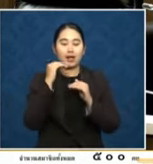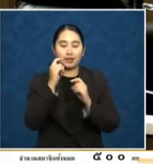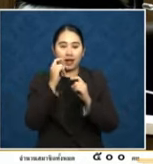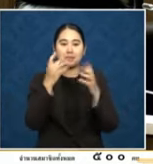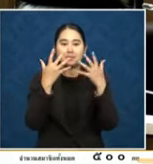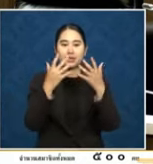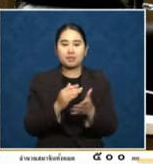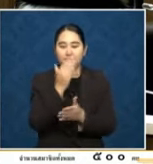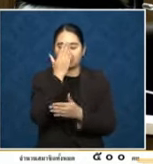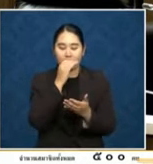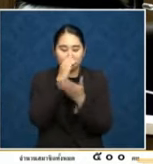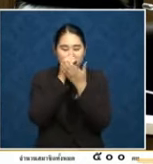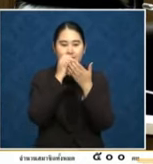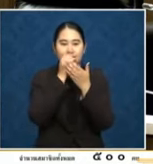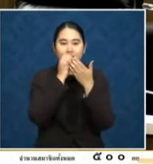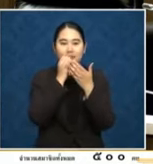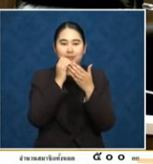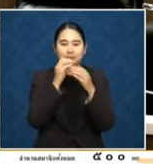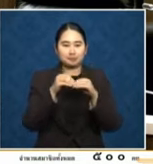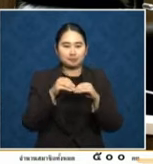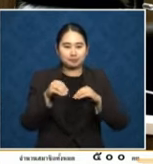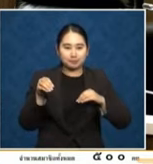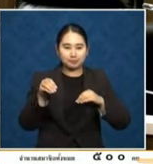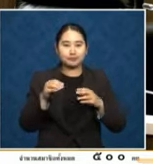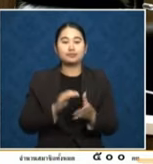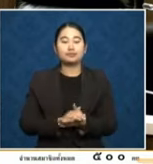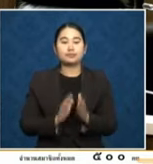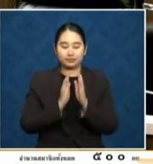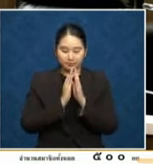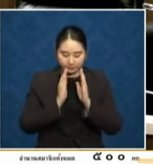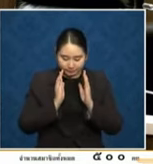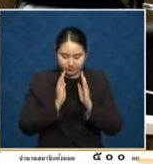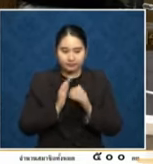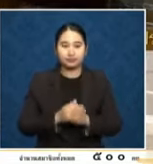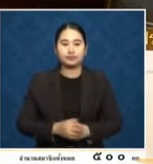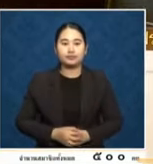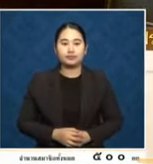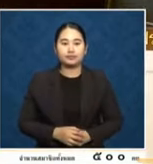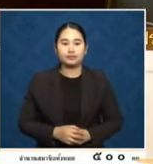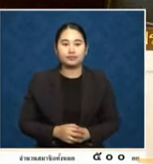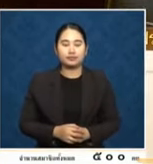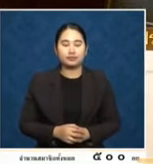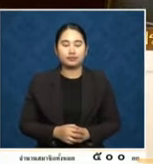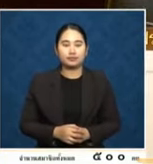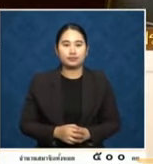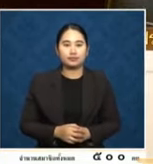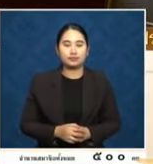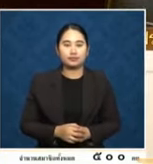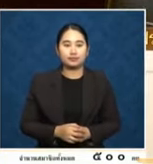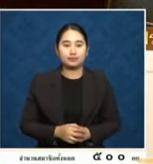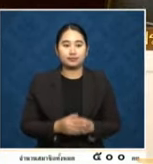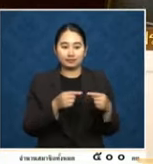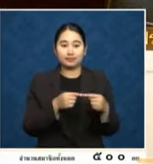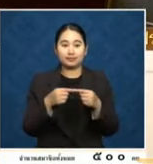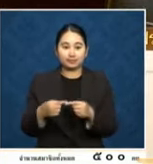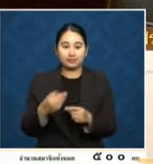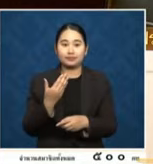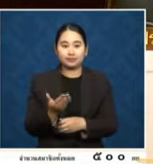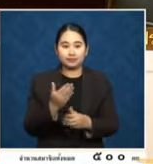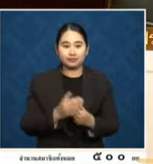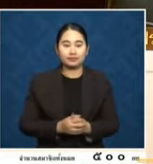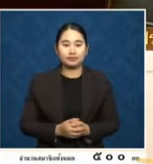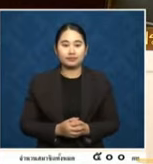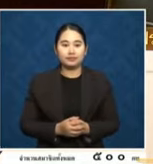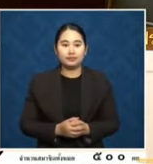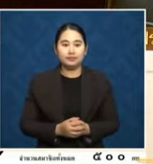านั้นห่างไกลจากยาเสพติดอย่างแท้จริงขอบคุณค่ะ ขอบคุณครับขอเชิญท่านวัชระยาวะฮัสัน